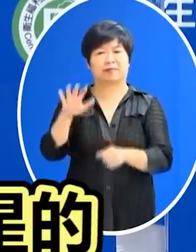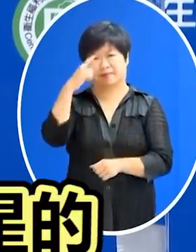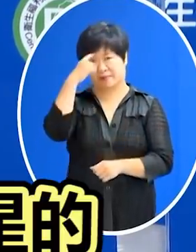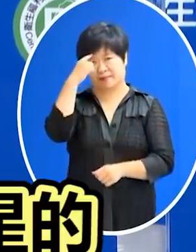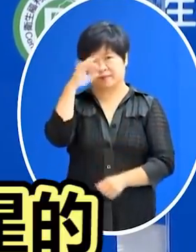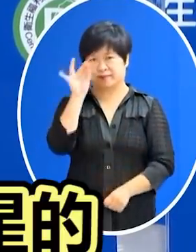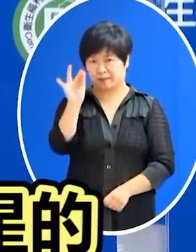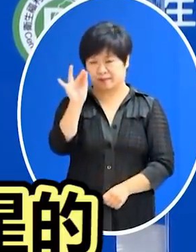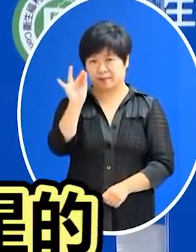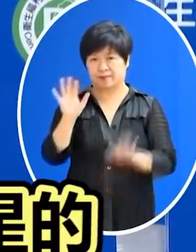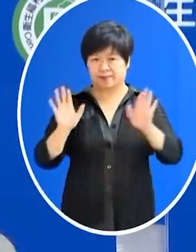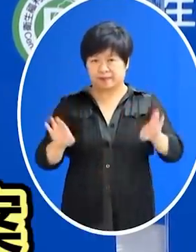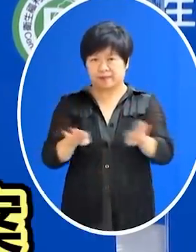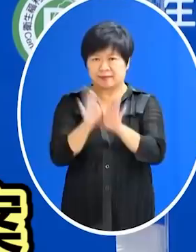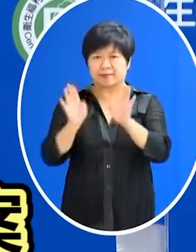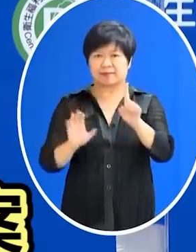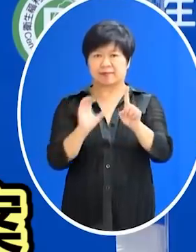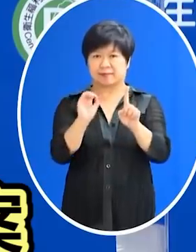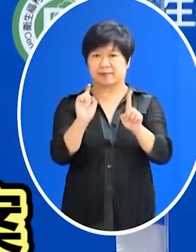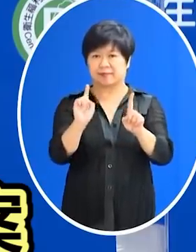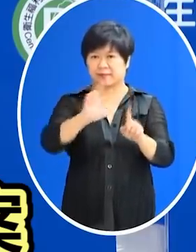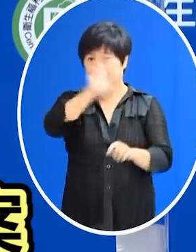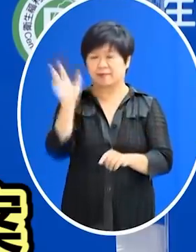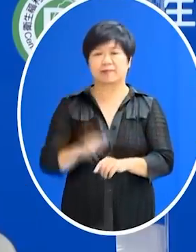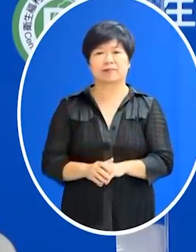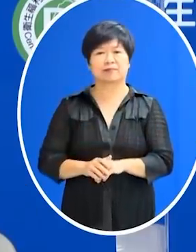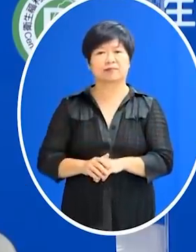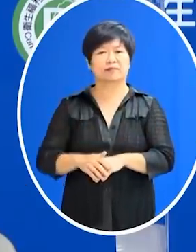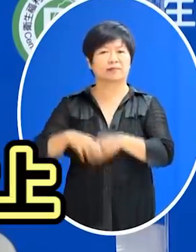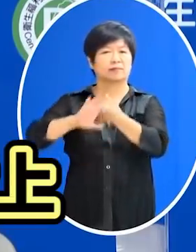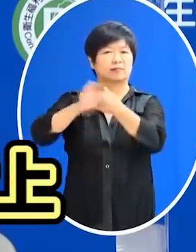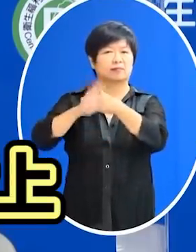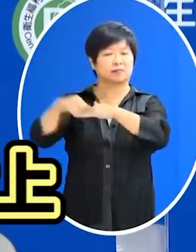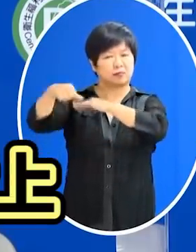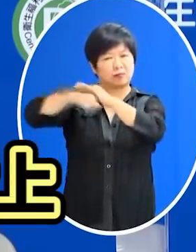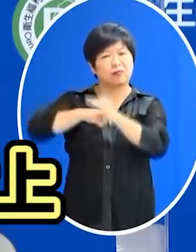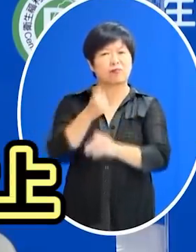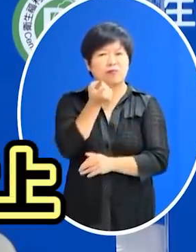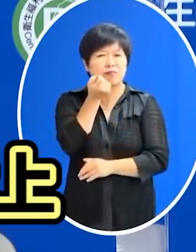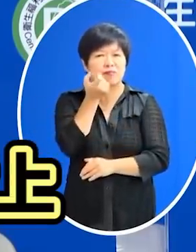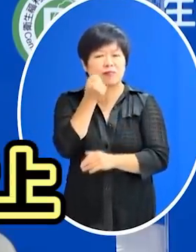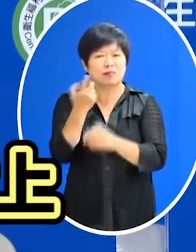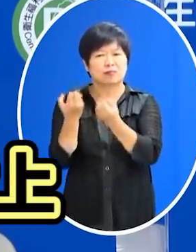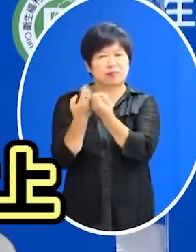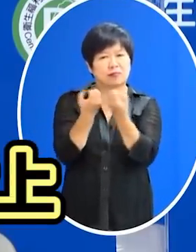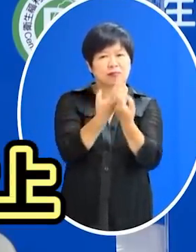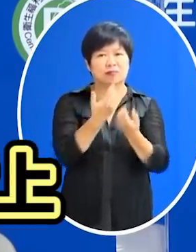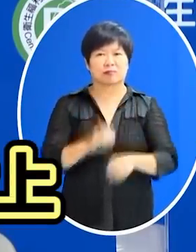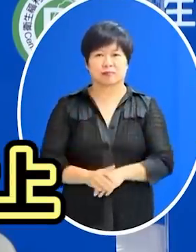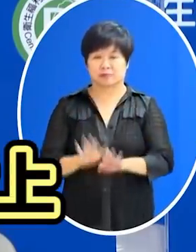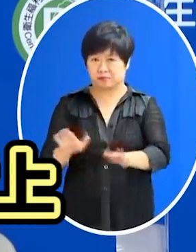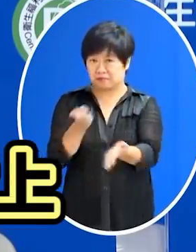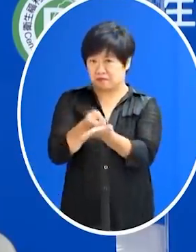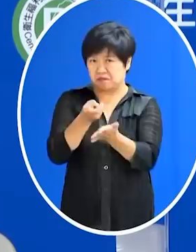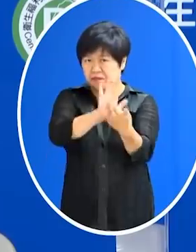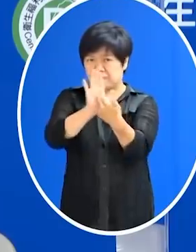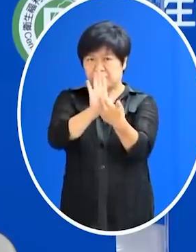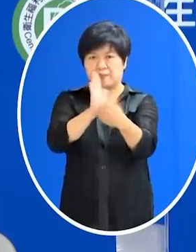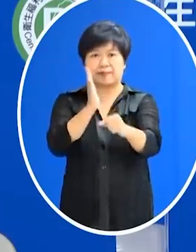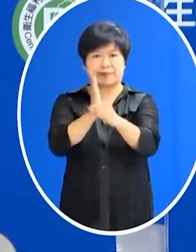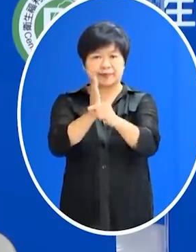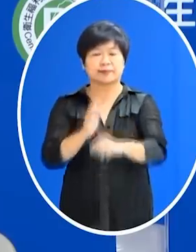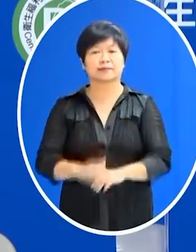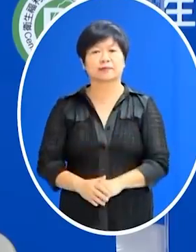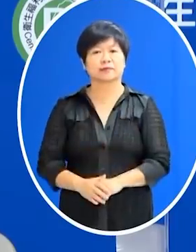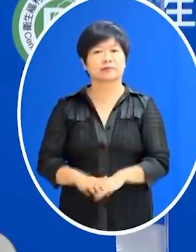好，那中间当然有零星的境外的移入的个案，好，但是我们还是持续在边境上会严加控管。到现